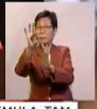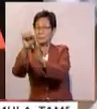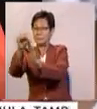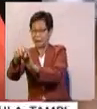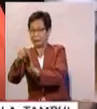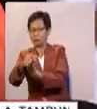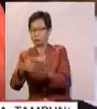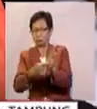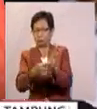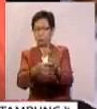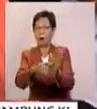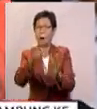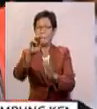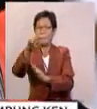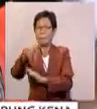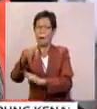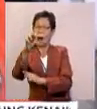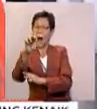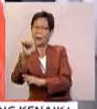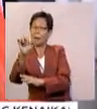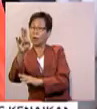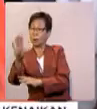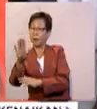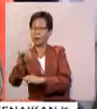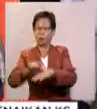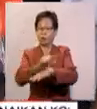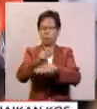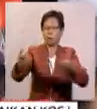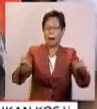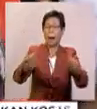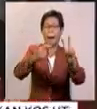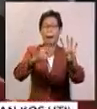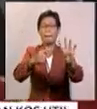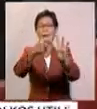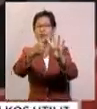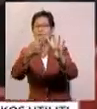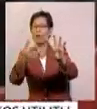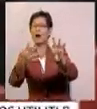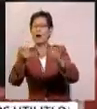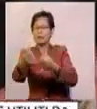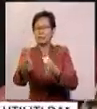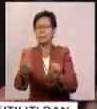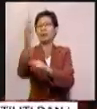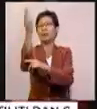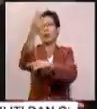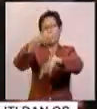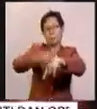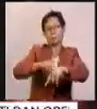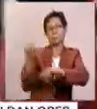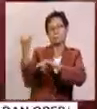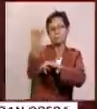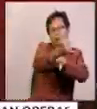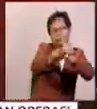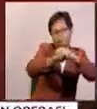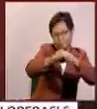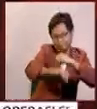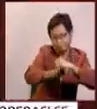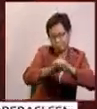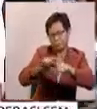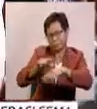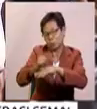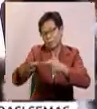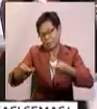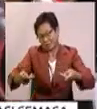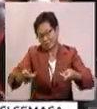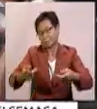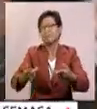itu memperlihatkan ahli Parlimen Raub menggunakan kenderaan pacuan 4 roda Jabatan Perhutanan ketika turun berkempen. Selepas